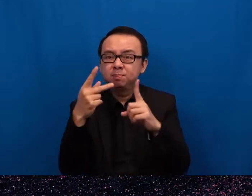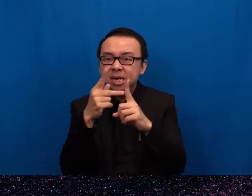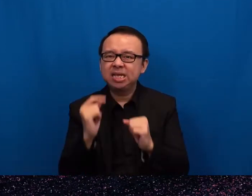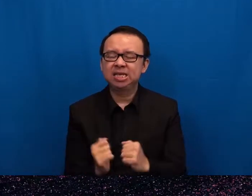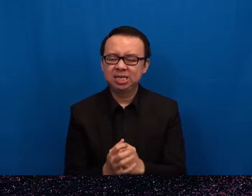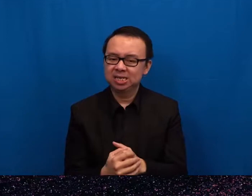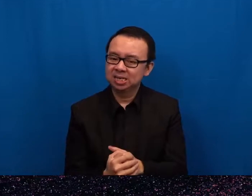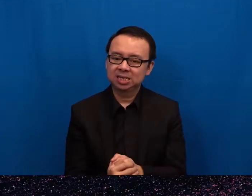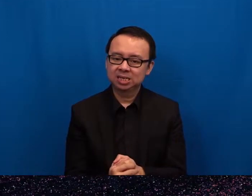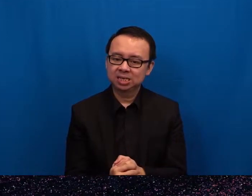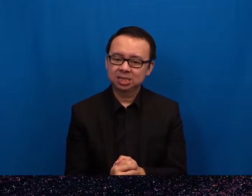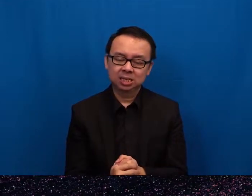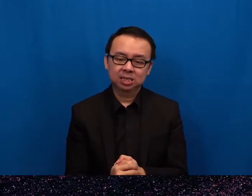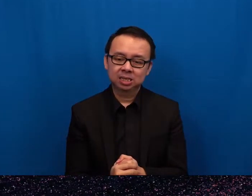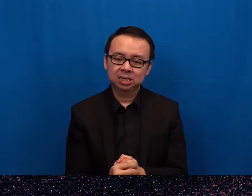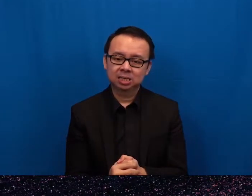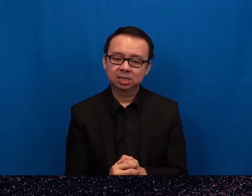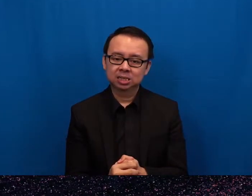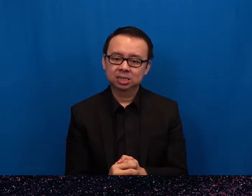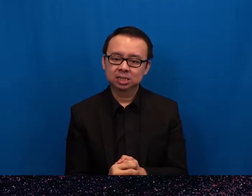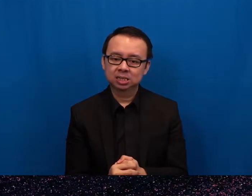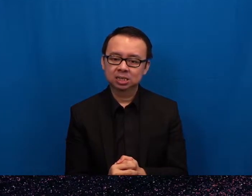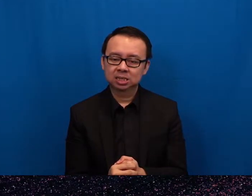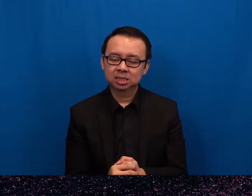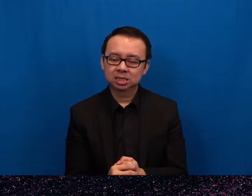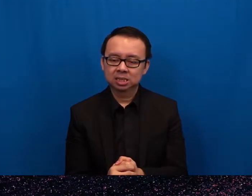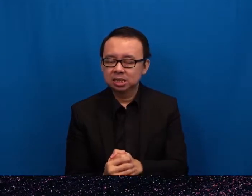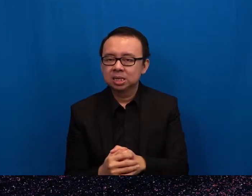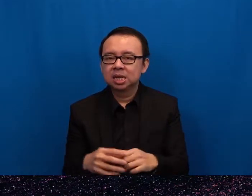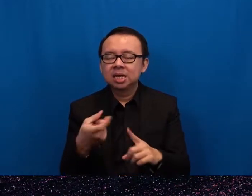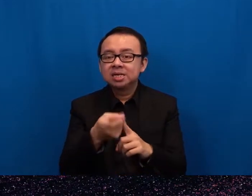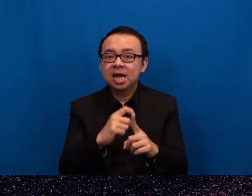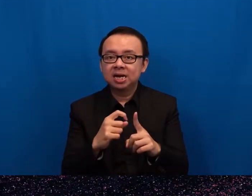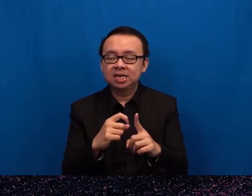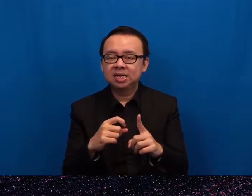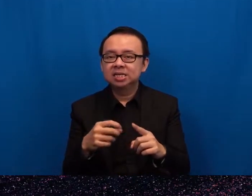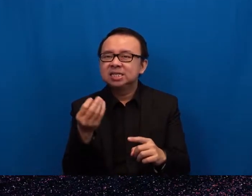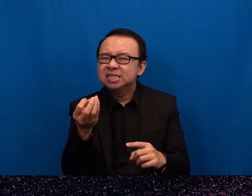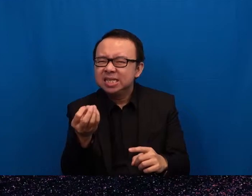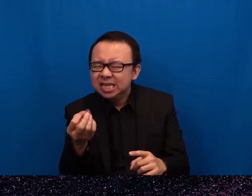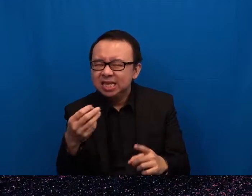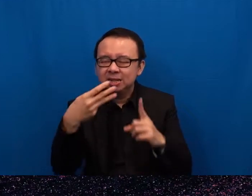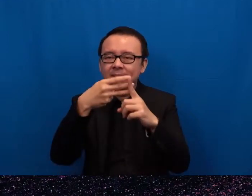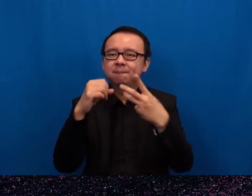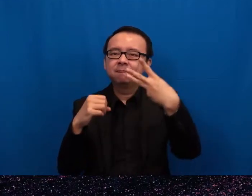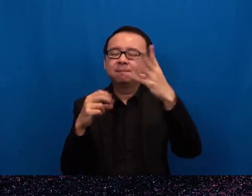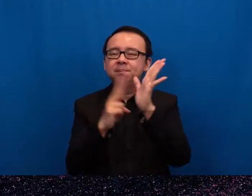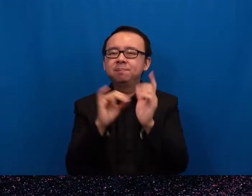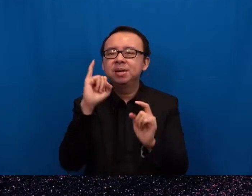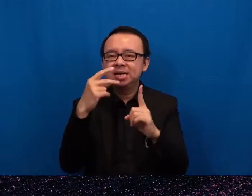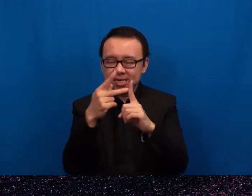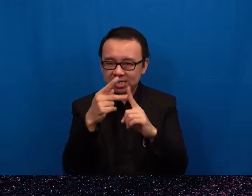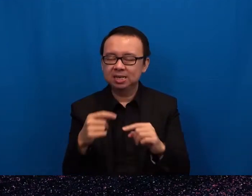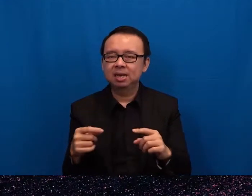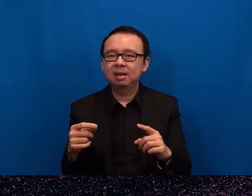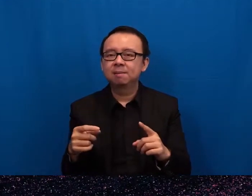9, 10, 11, 12. Hanya mulai dengan 12. Menjadi berlaksa-laksa. Itu yang mendorong Paulus to go. Padahal